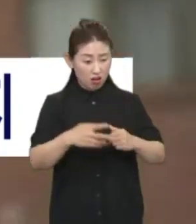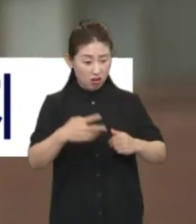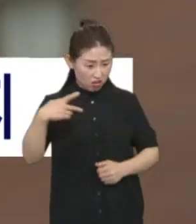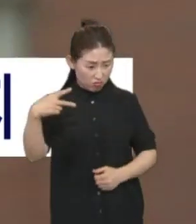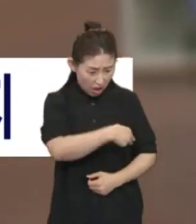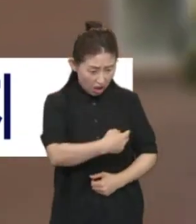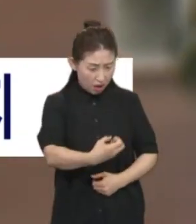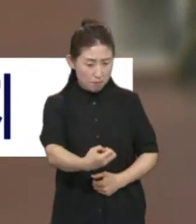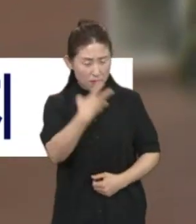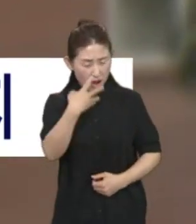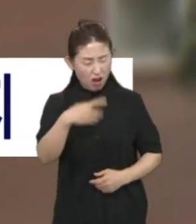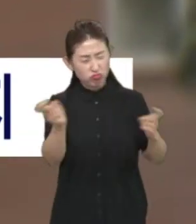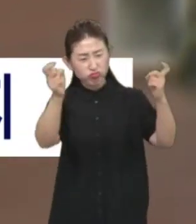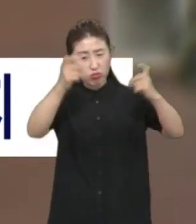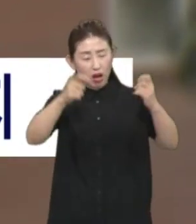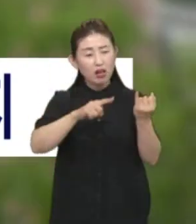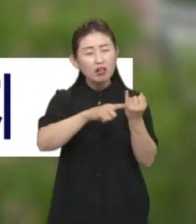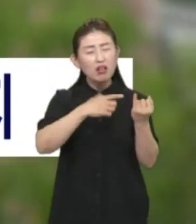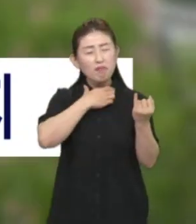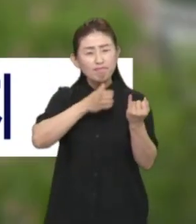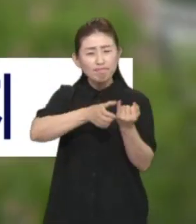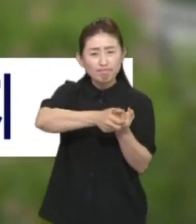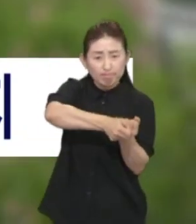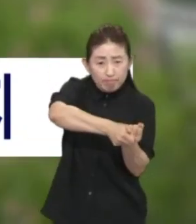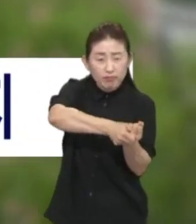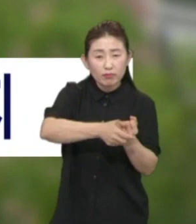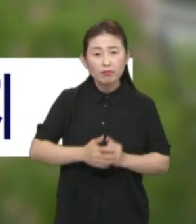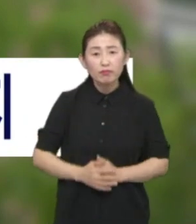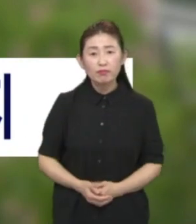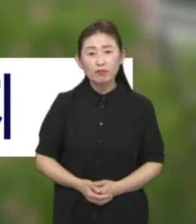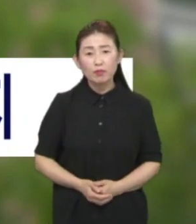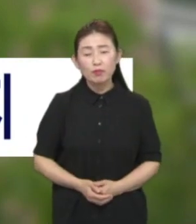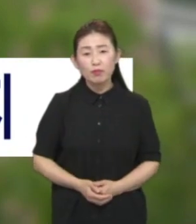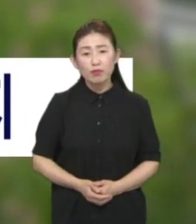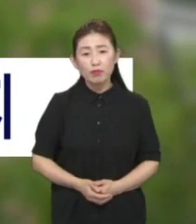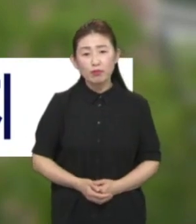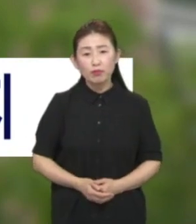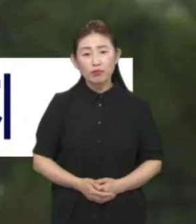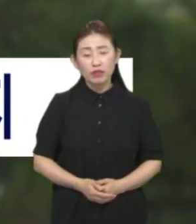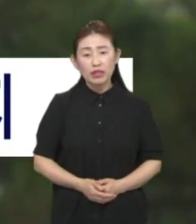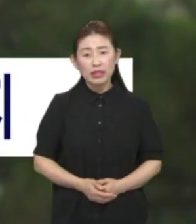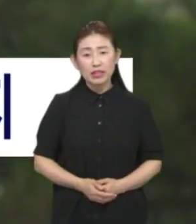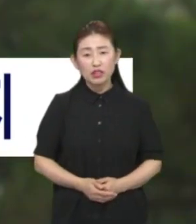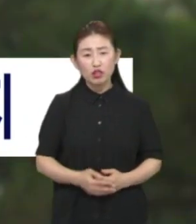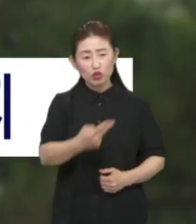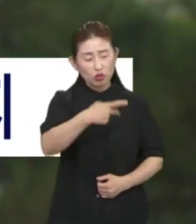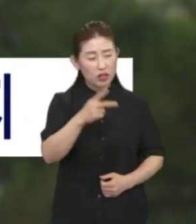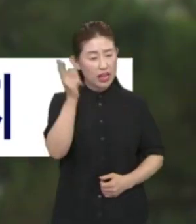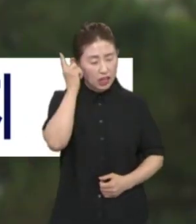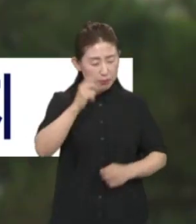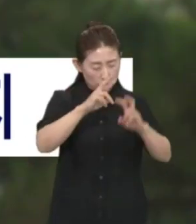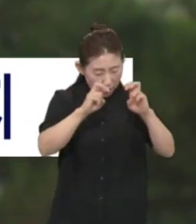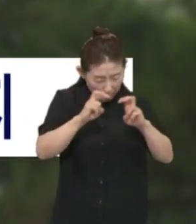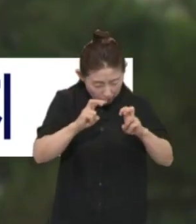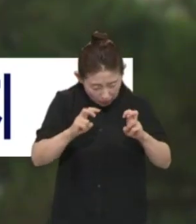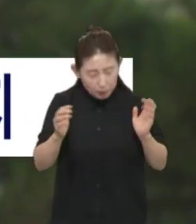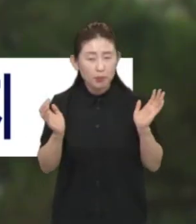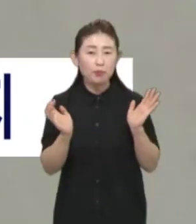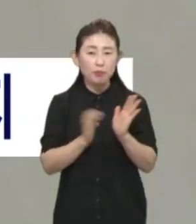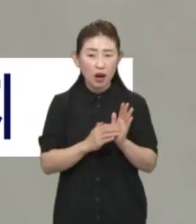절교하자는 이야기를 듣고 다투다 B양을 목졸라 숨지게 한 혐의를 받고 있습니다. 경찰이 둘의 휴대전화 포렌식 등을 한